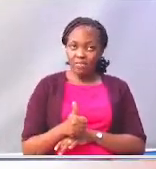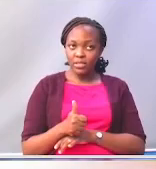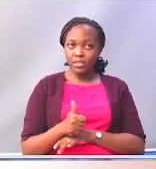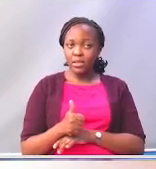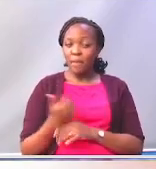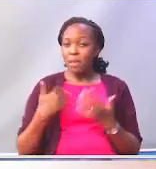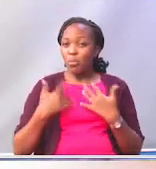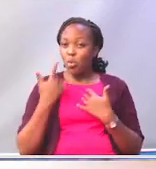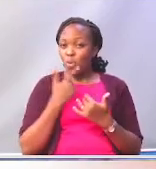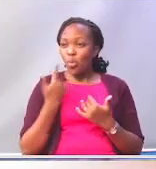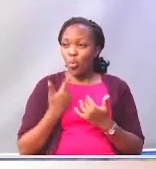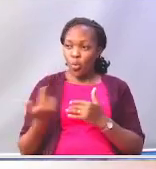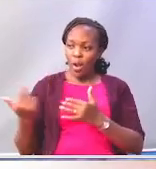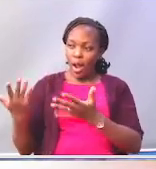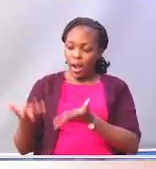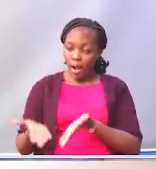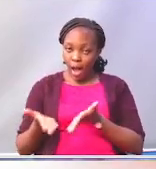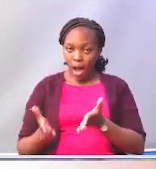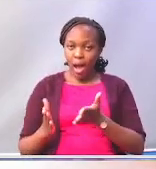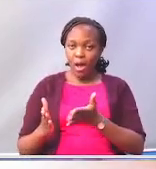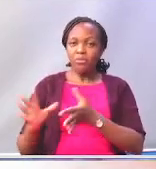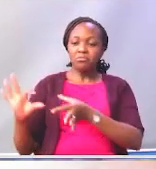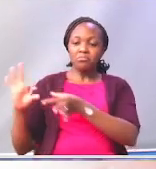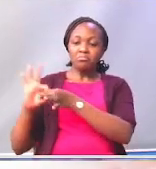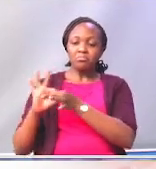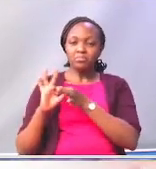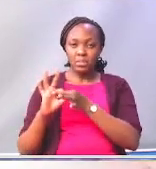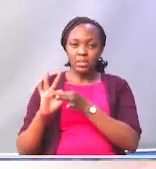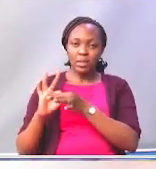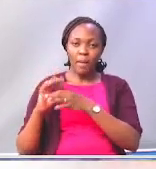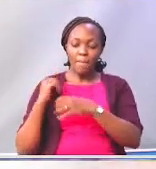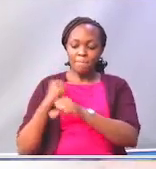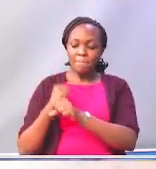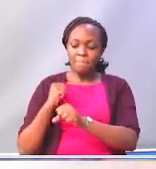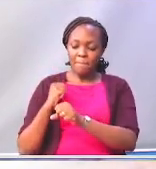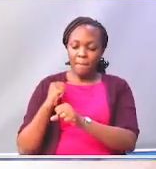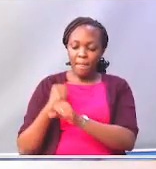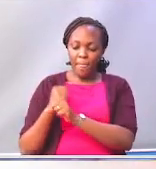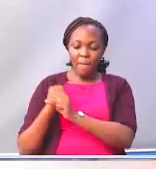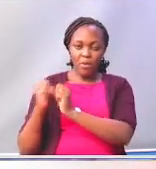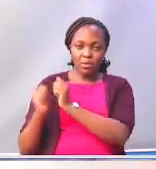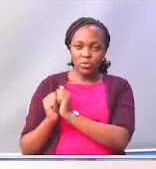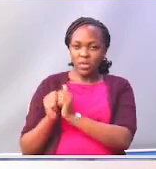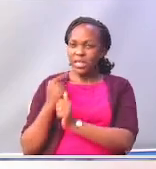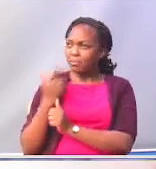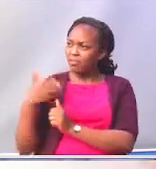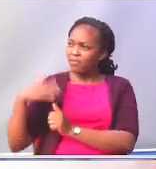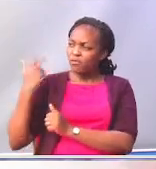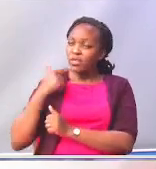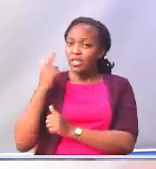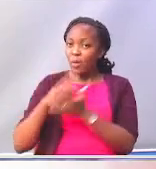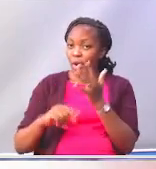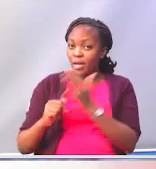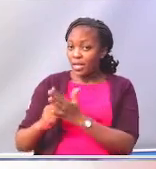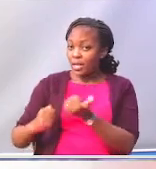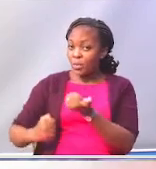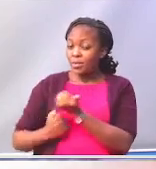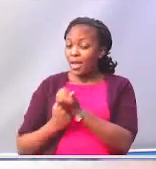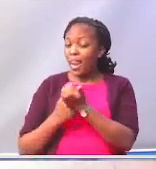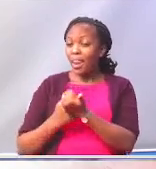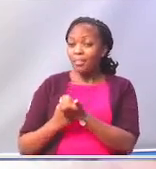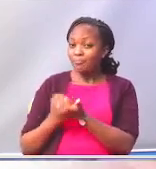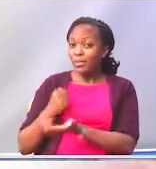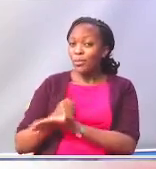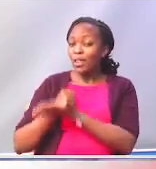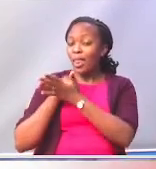wamekuja pamoja ambao walisema watasaidia mama mboga, watasaidia boda boda, leo imejulikana ya